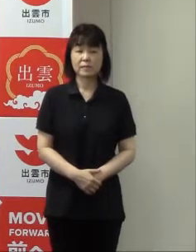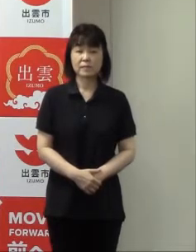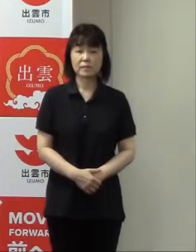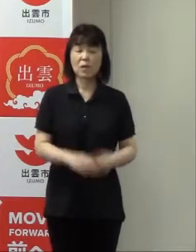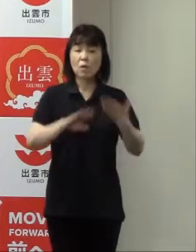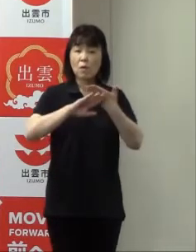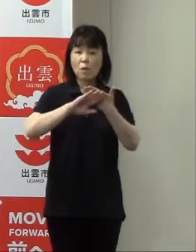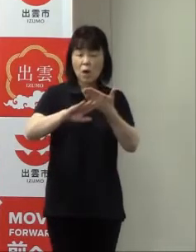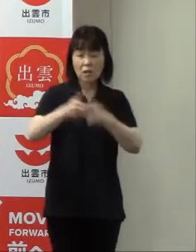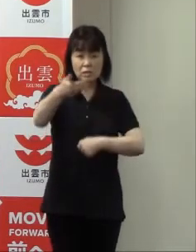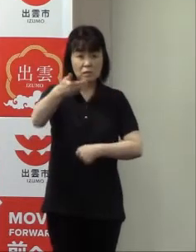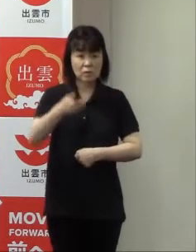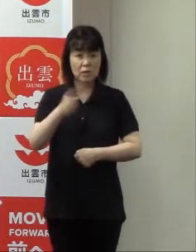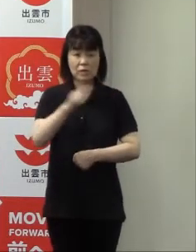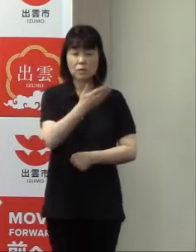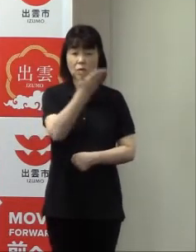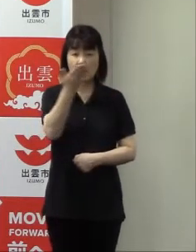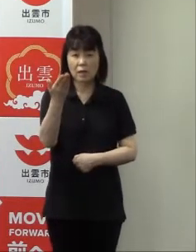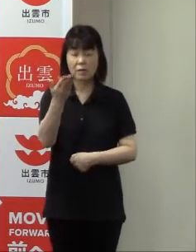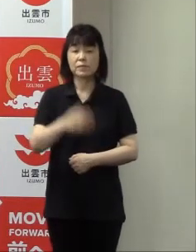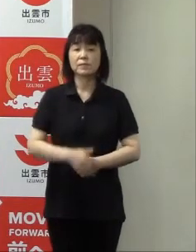他にございますでしょうか。